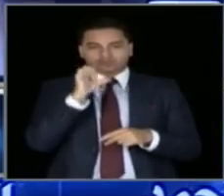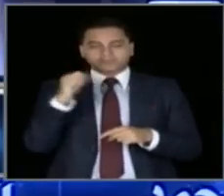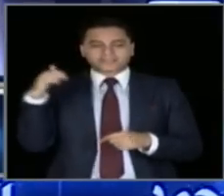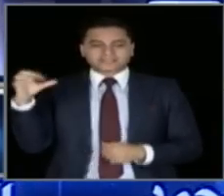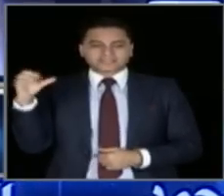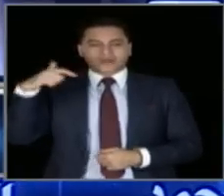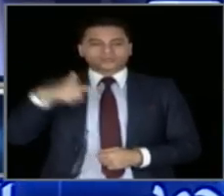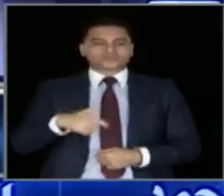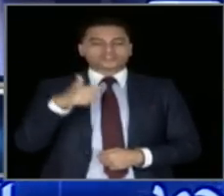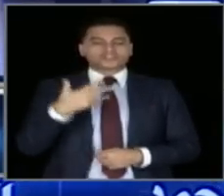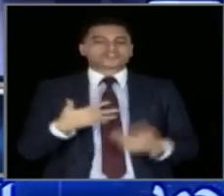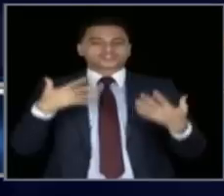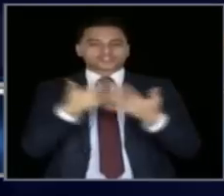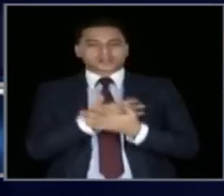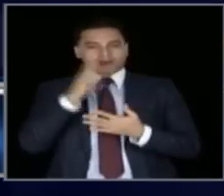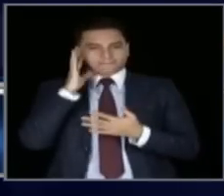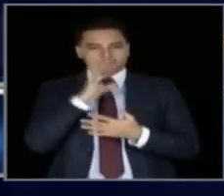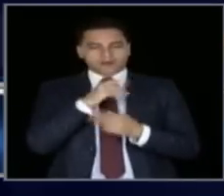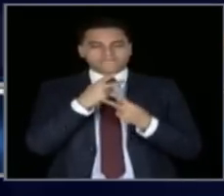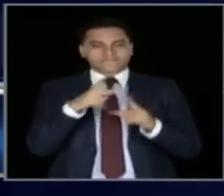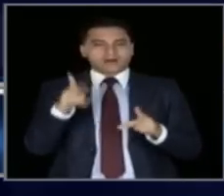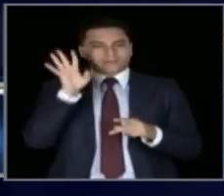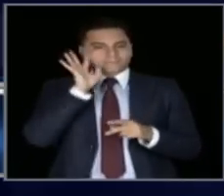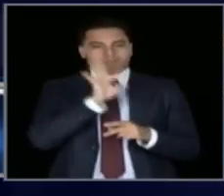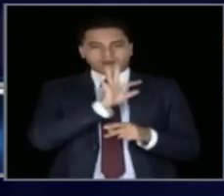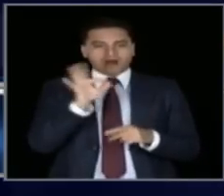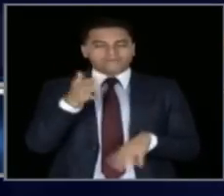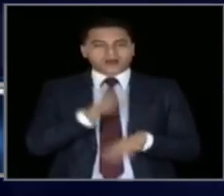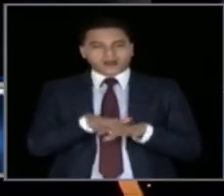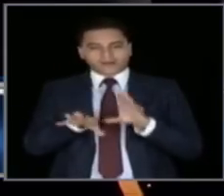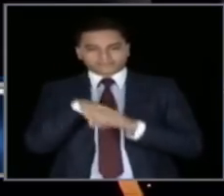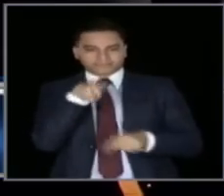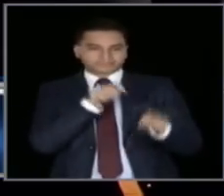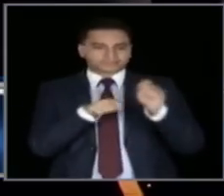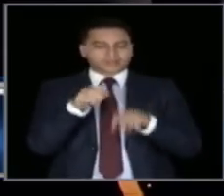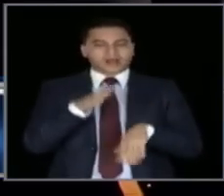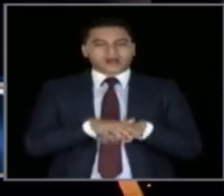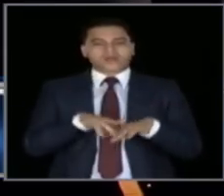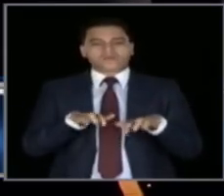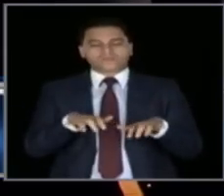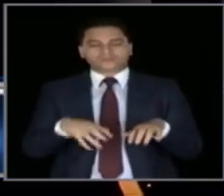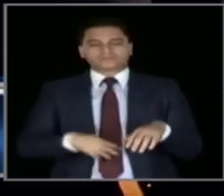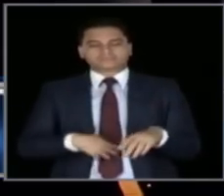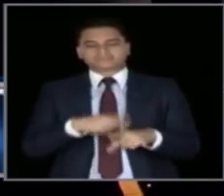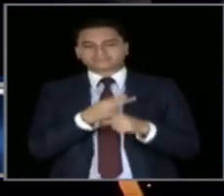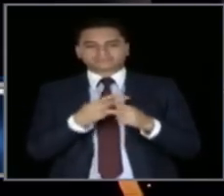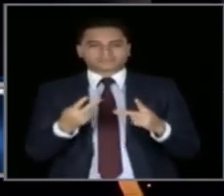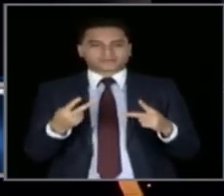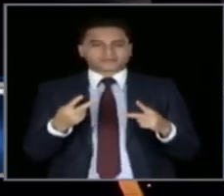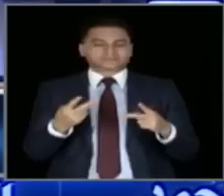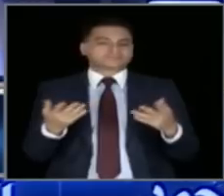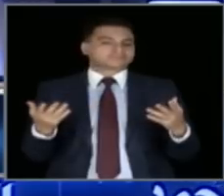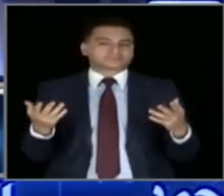1969 كشركة ناشئة ومشهورة بتصنيع معالجات الكمبيوتر اللي هي